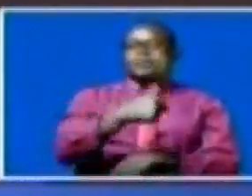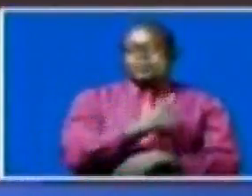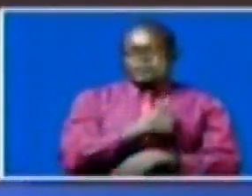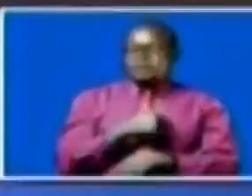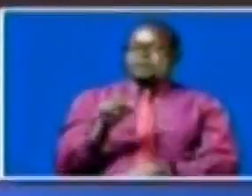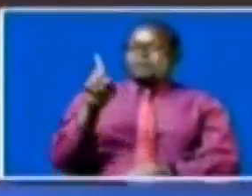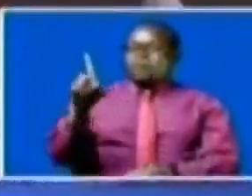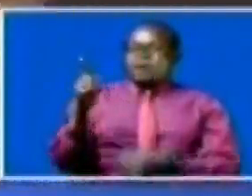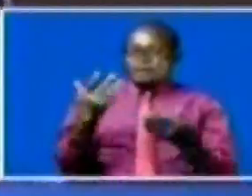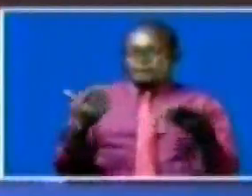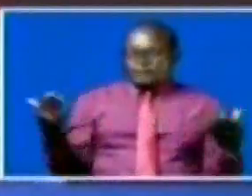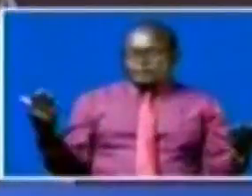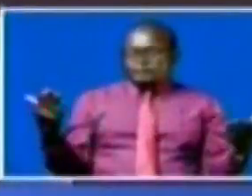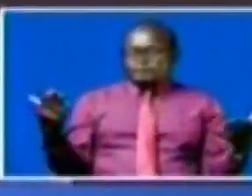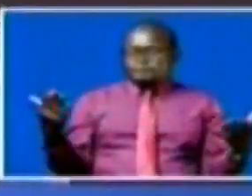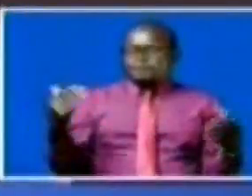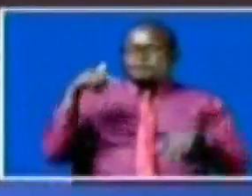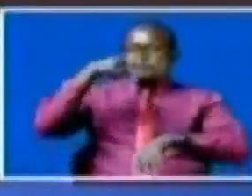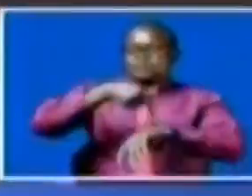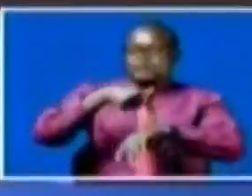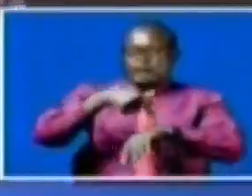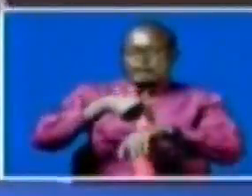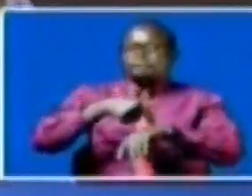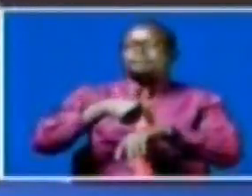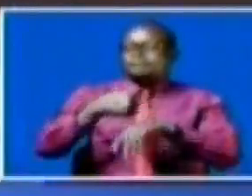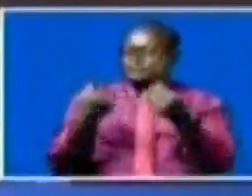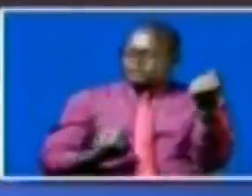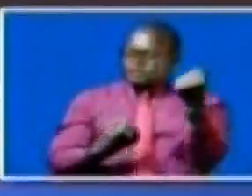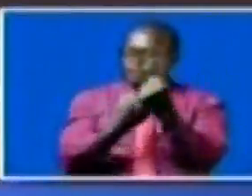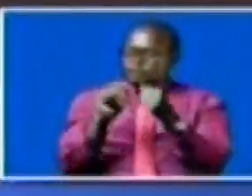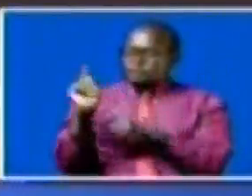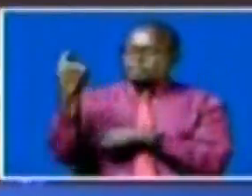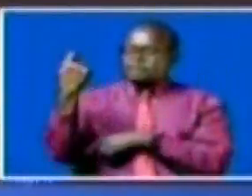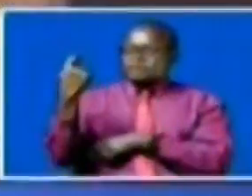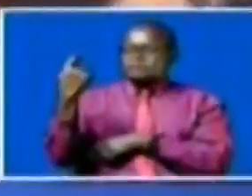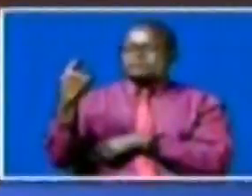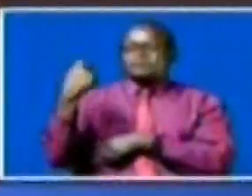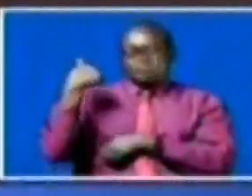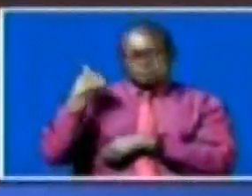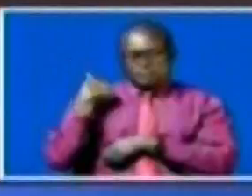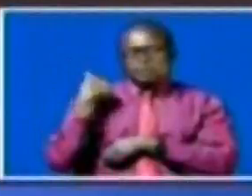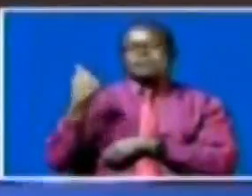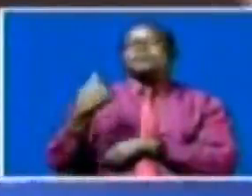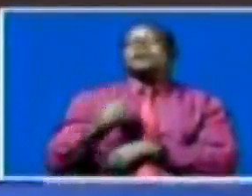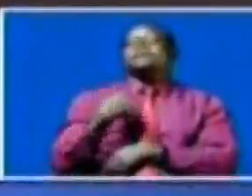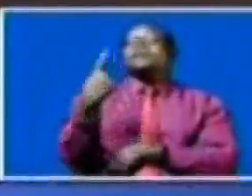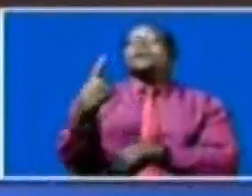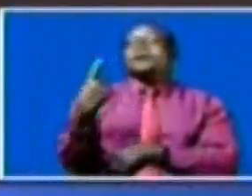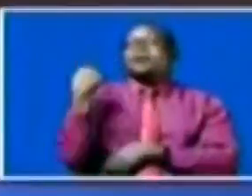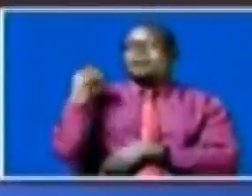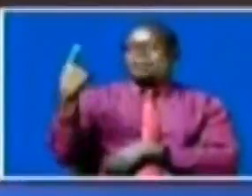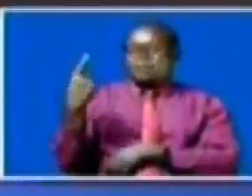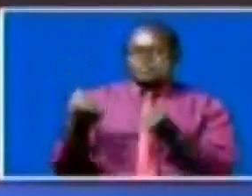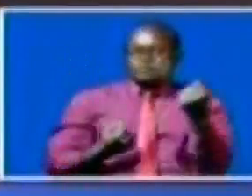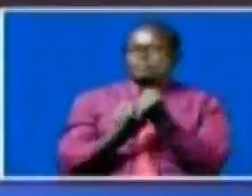moja. And when it comes to loyalty to His Excellency the President, mimi ni number one. So hajasema chochote,